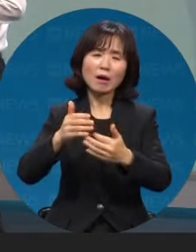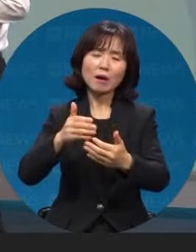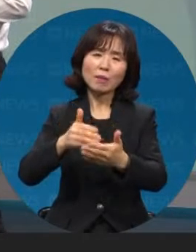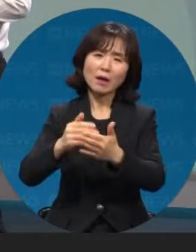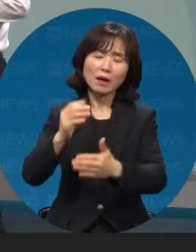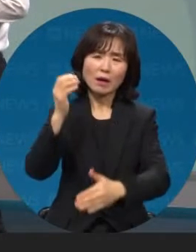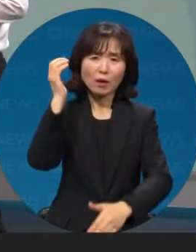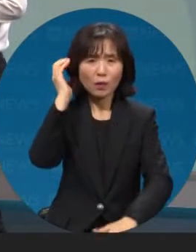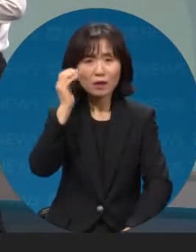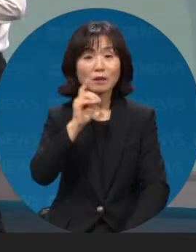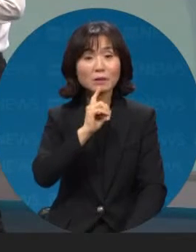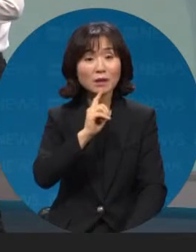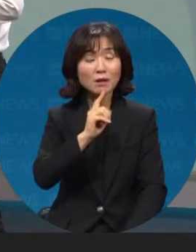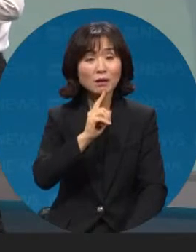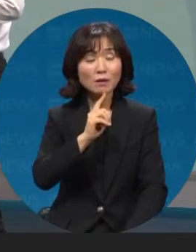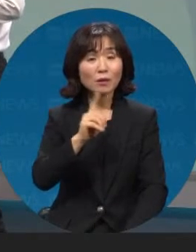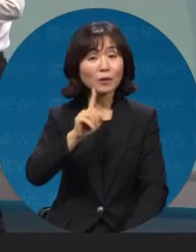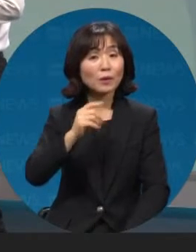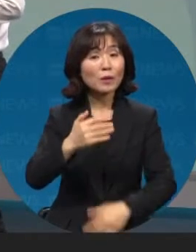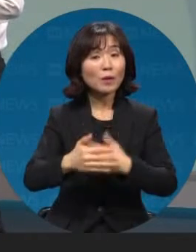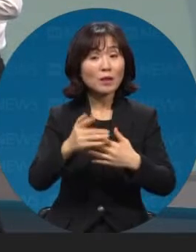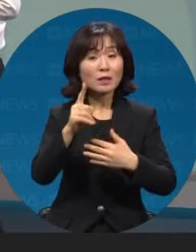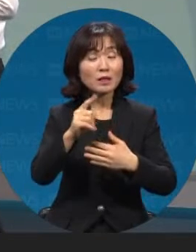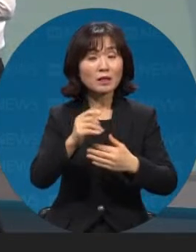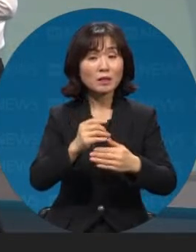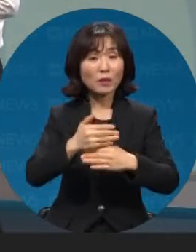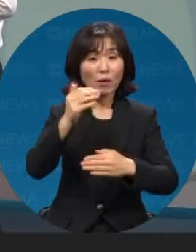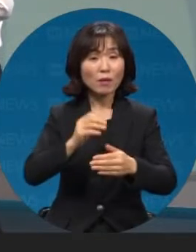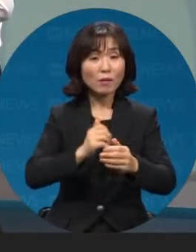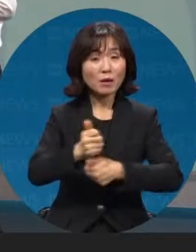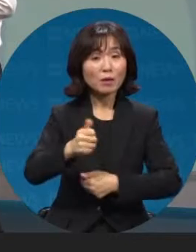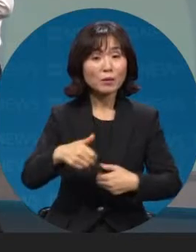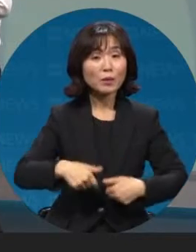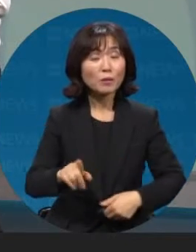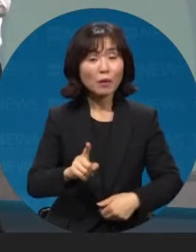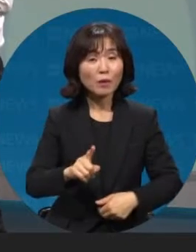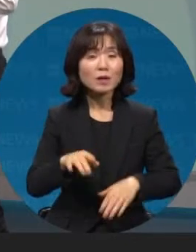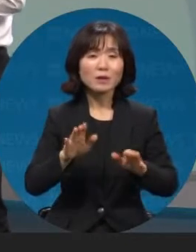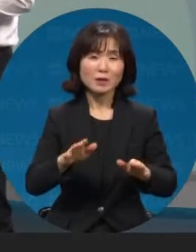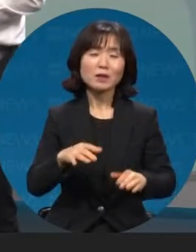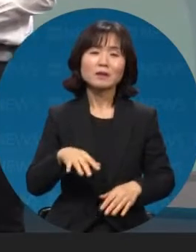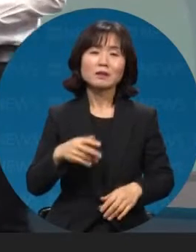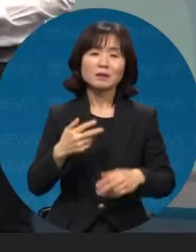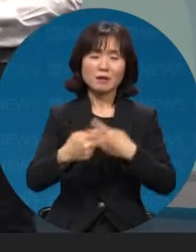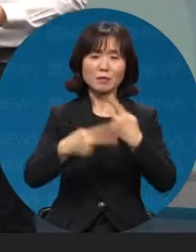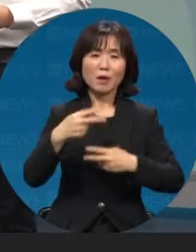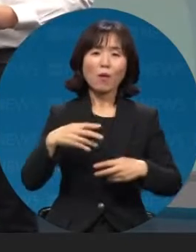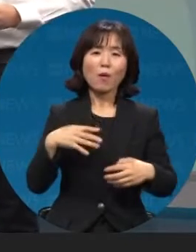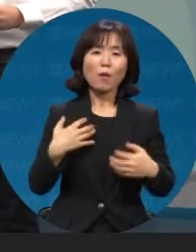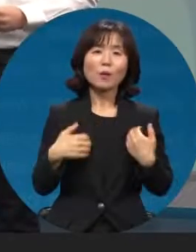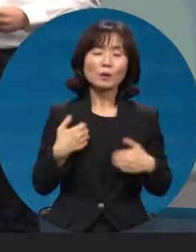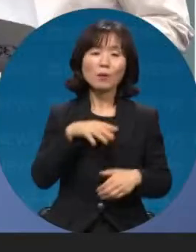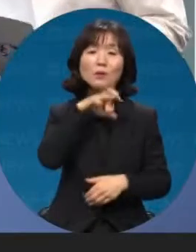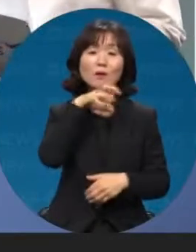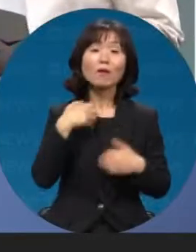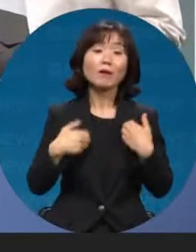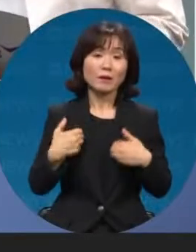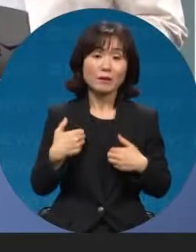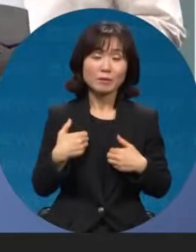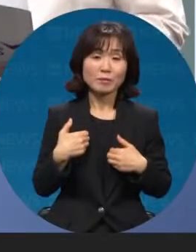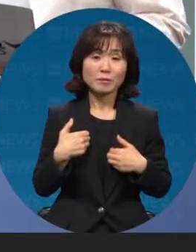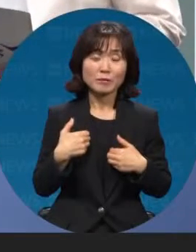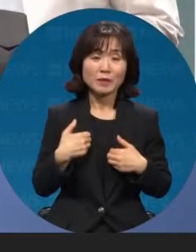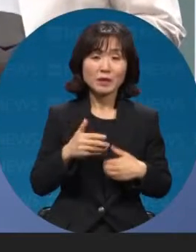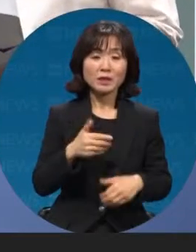저장 벽을 넘 습니까 4 이번엔 기생충이 아니라 매트 라마 오징어 게임 이었습니다 오징어 깨운 올해의 전세계에